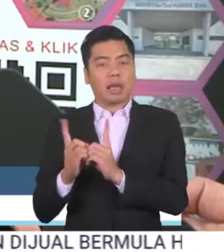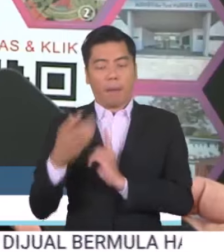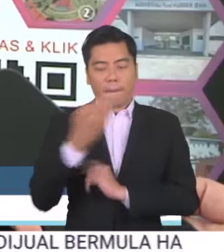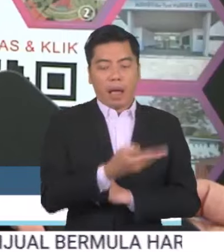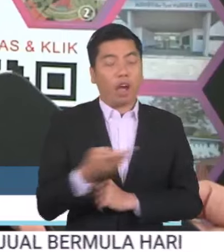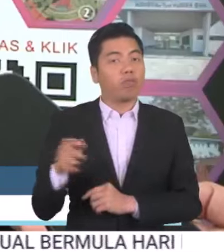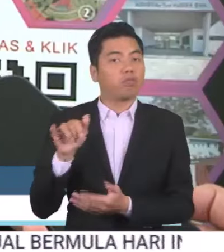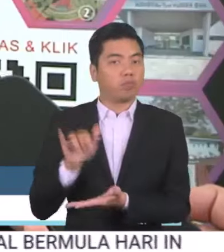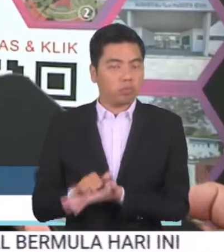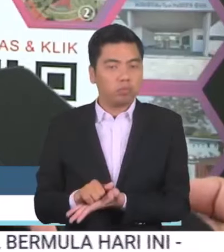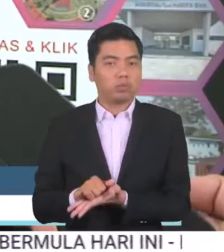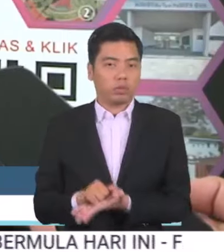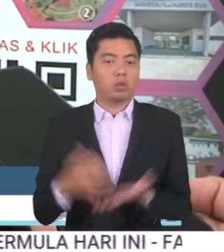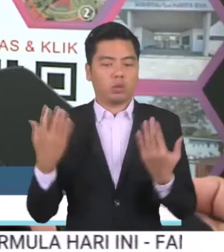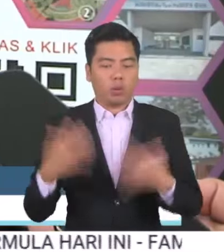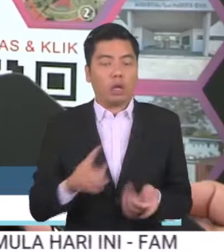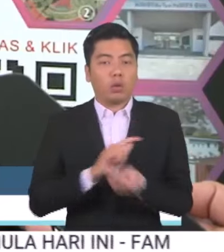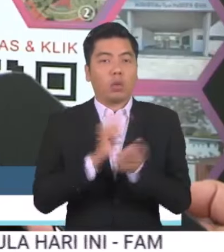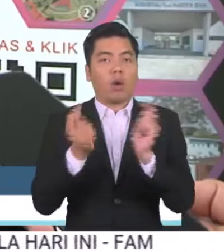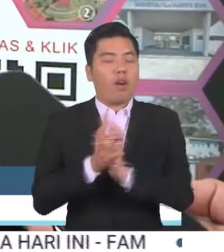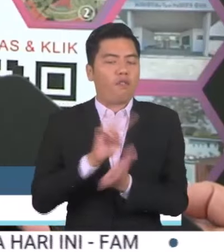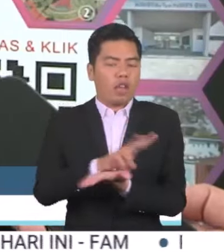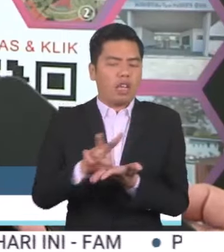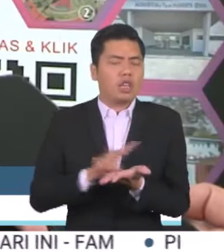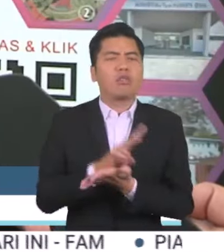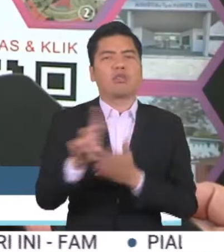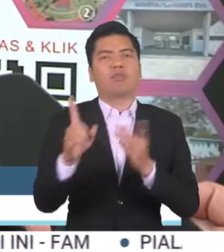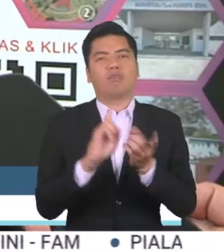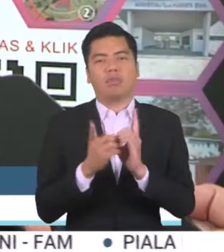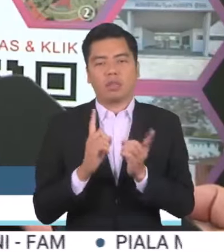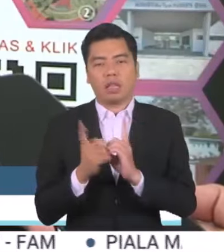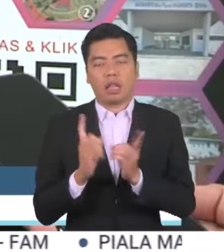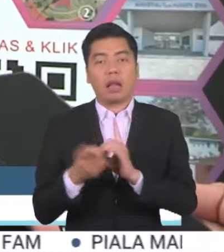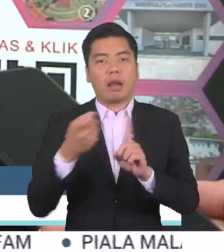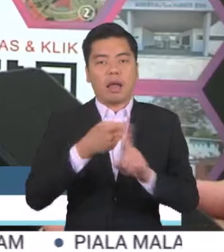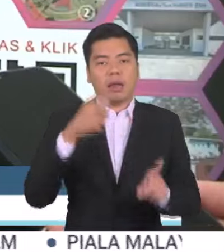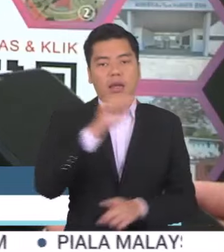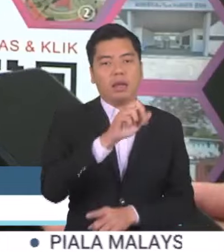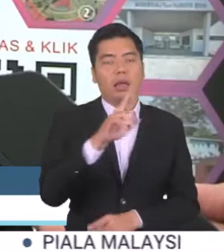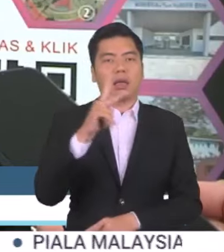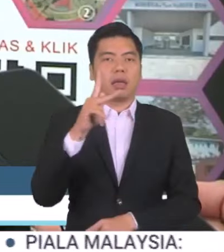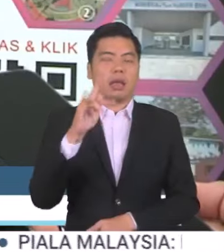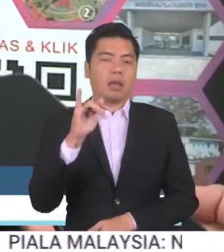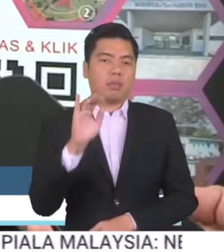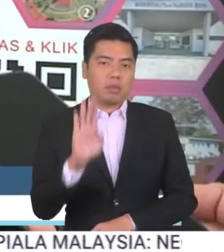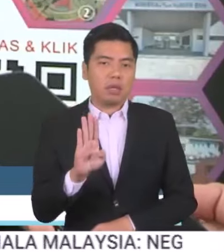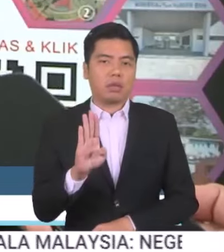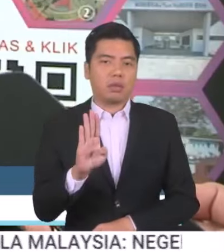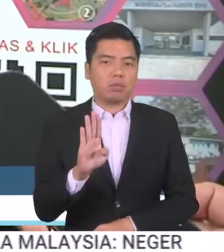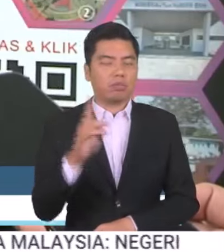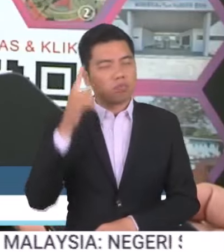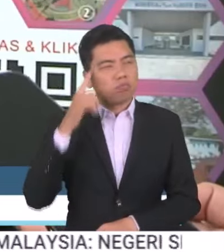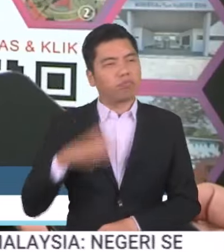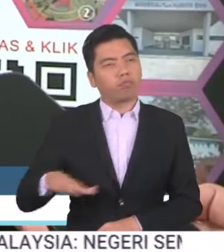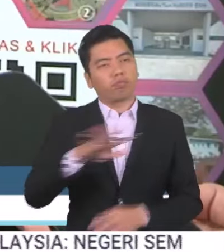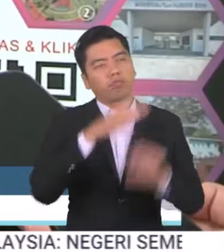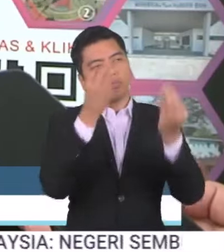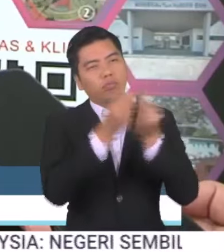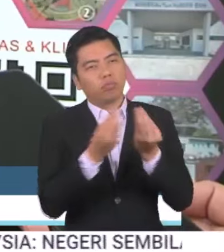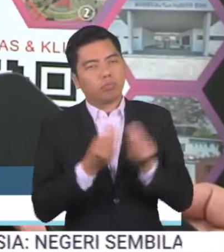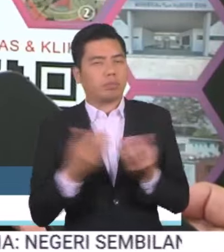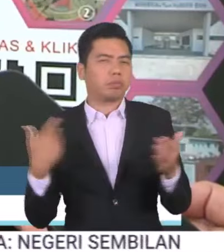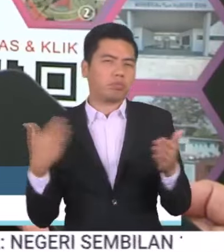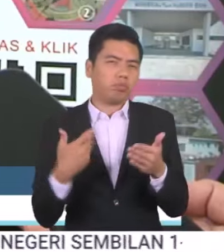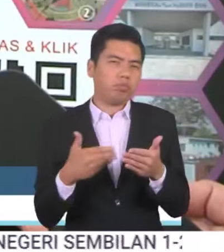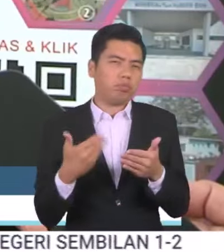telah dibuat pendigitalan oleh Arkib UK lah. Jadi ada nilainya hampir